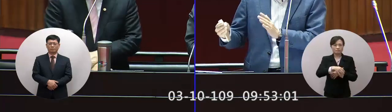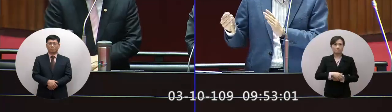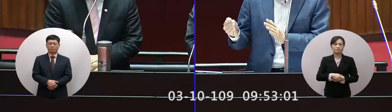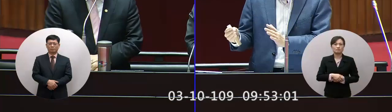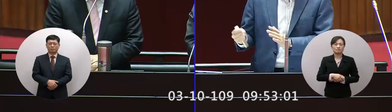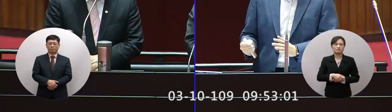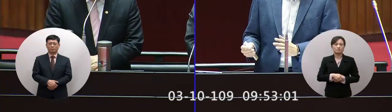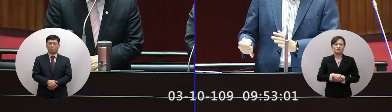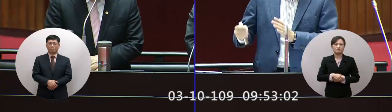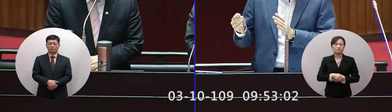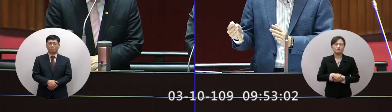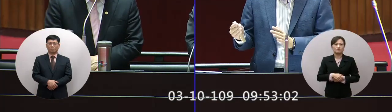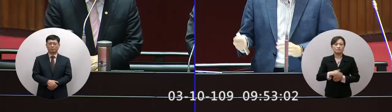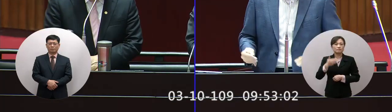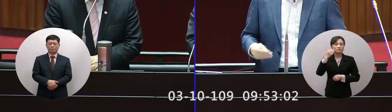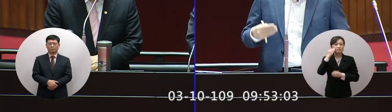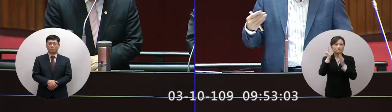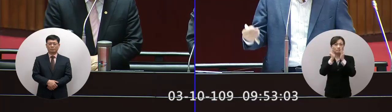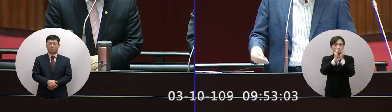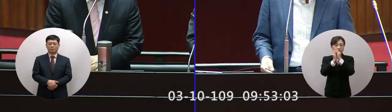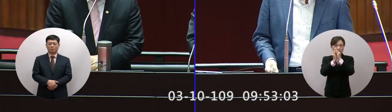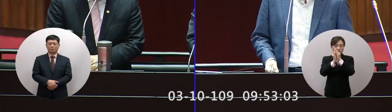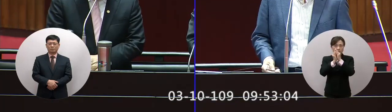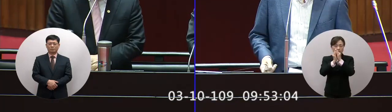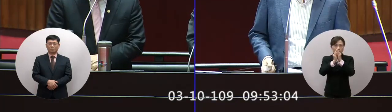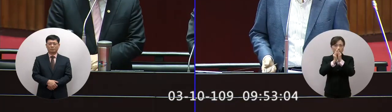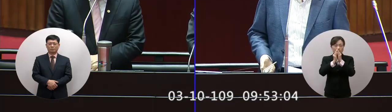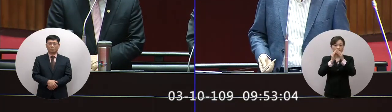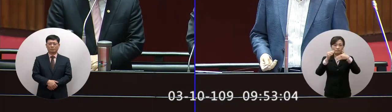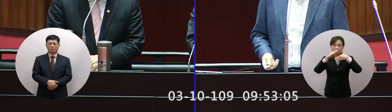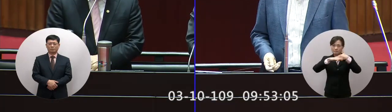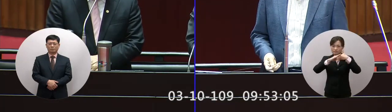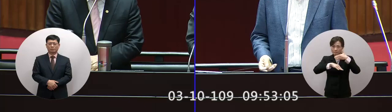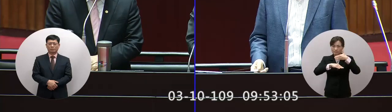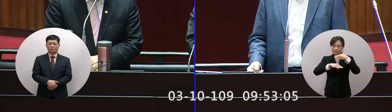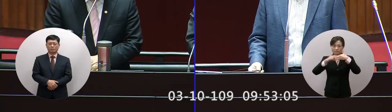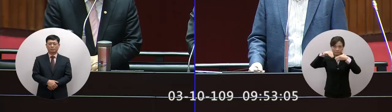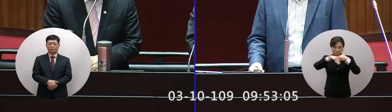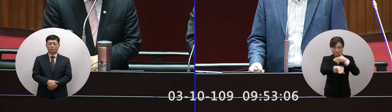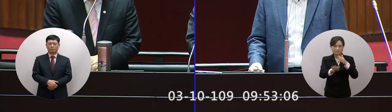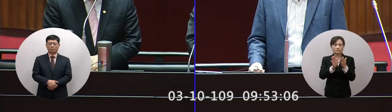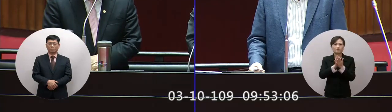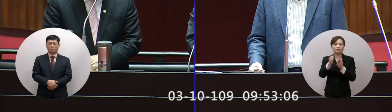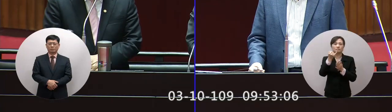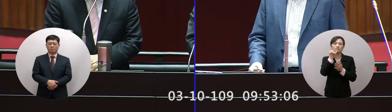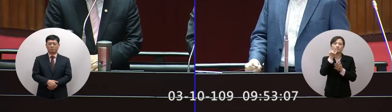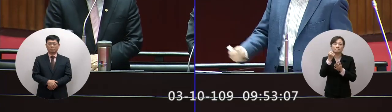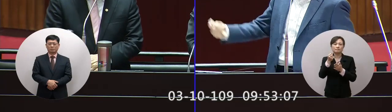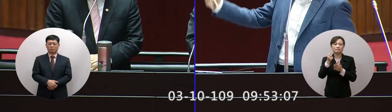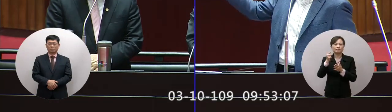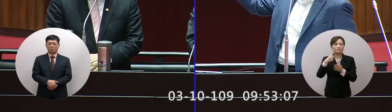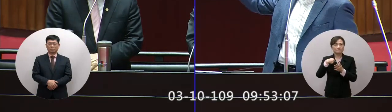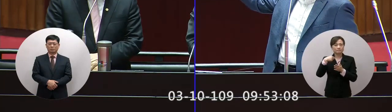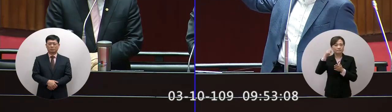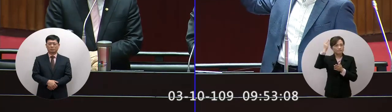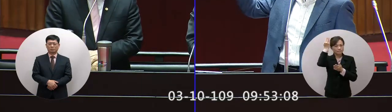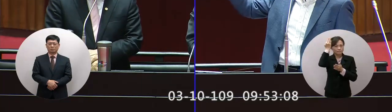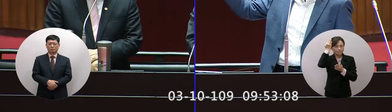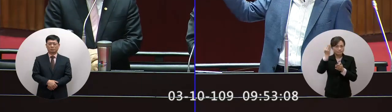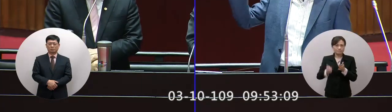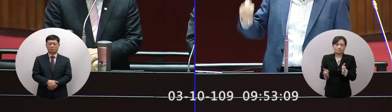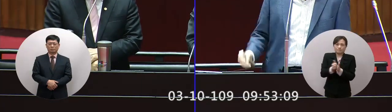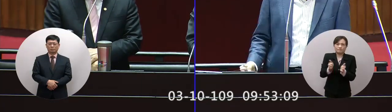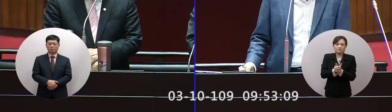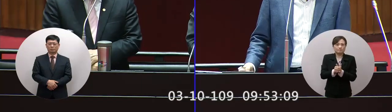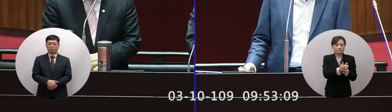们南桃园下来去载客，让我们整个国道客运的利用率也能够提升。那第三个当然是我们